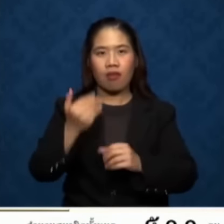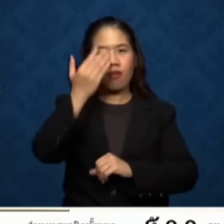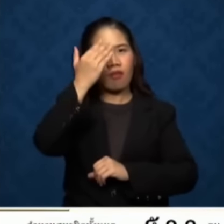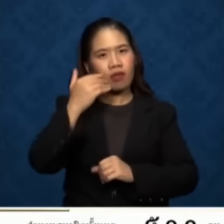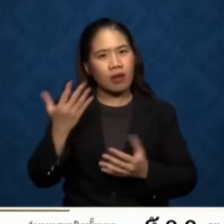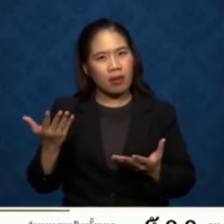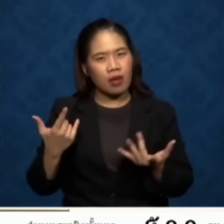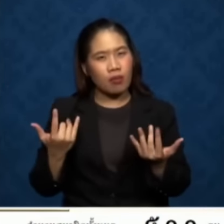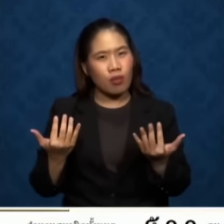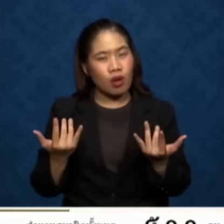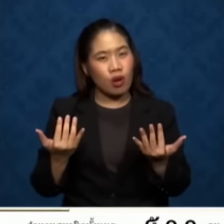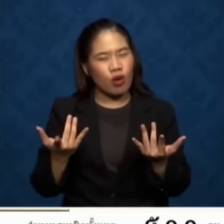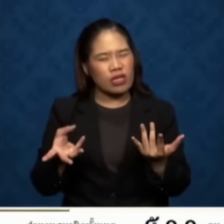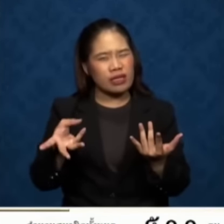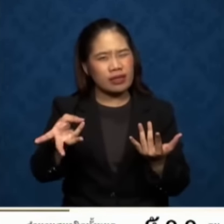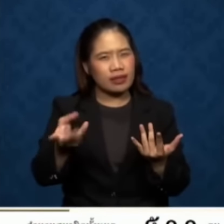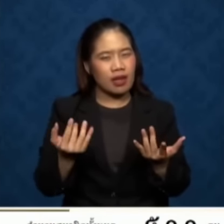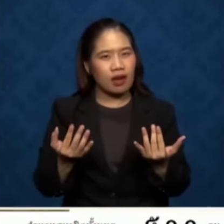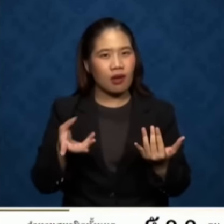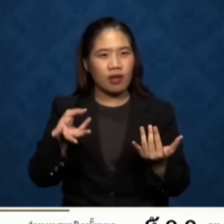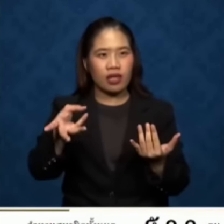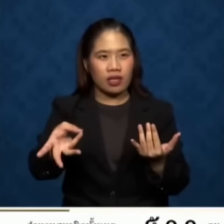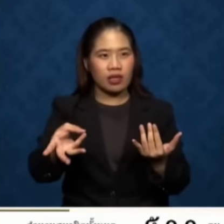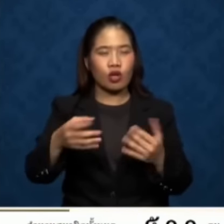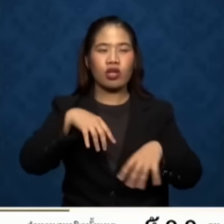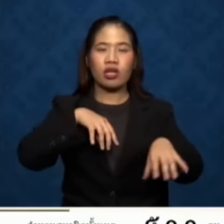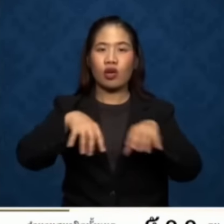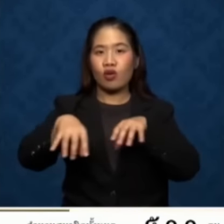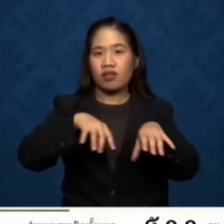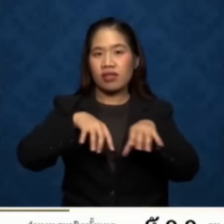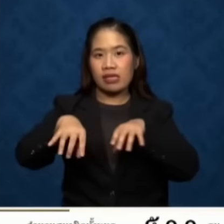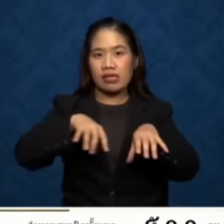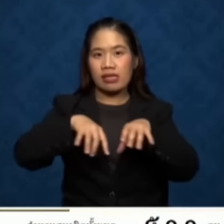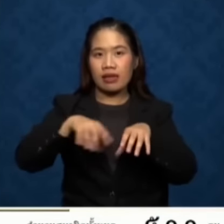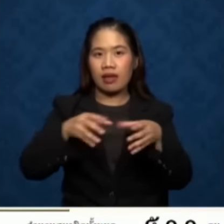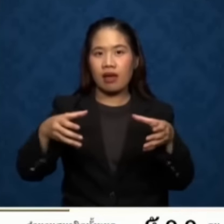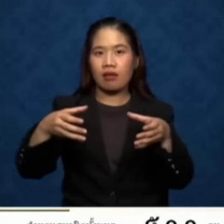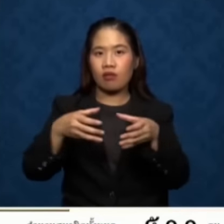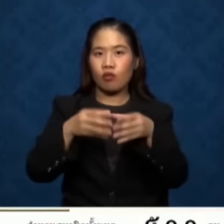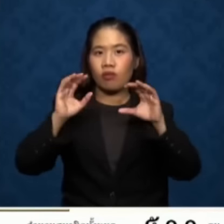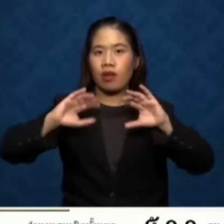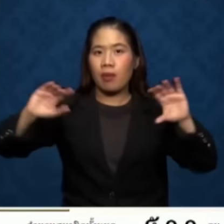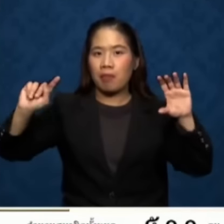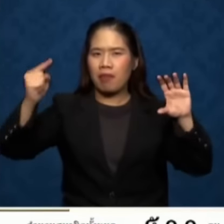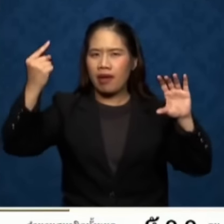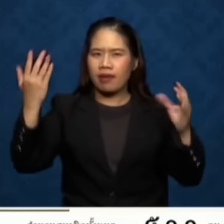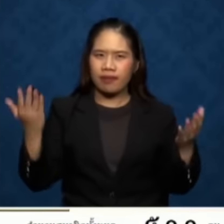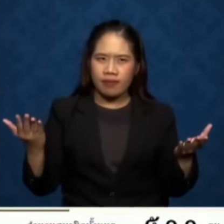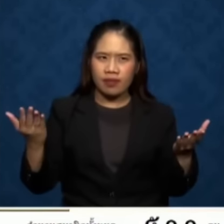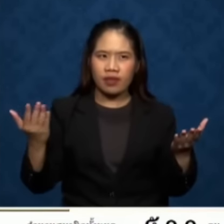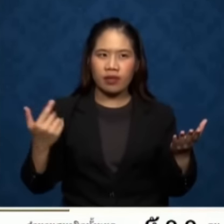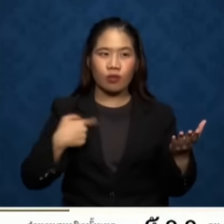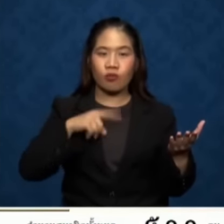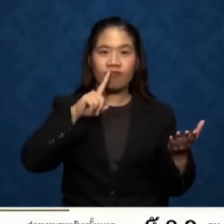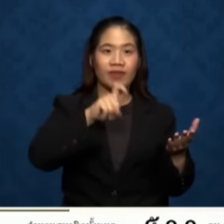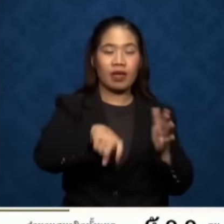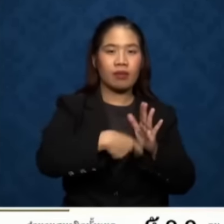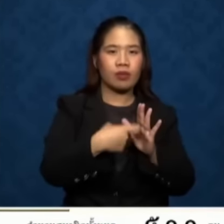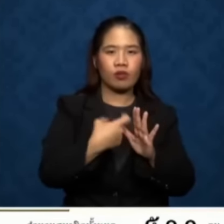ไม่เข้ามาตอนที่รัฐบาลใหม่ผมไม่ได้ถามเหตุผล